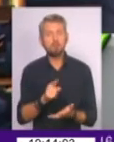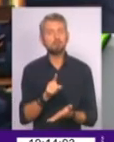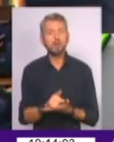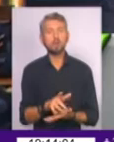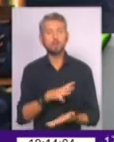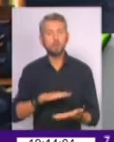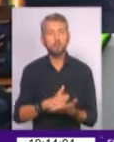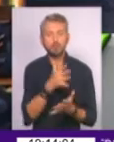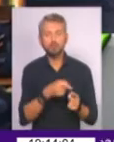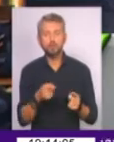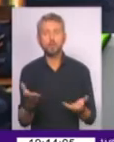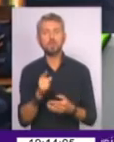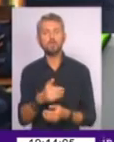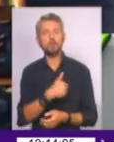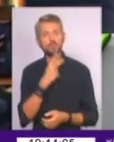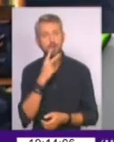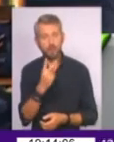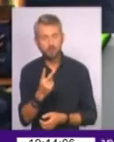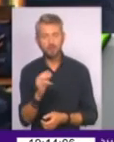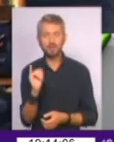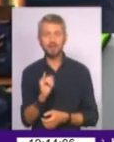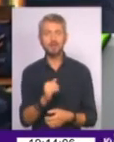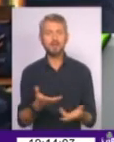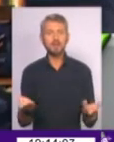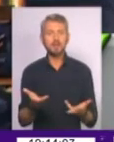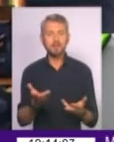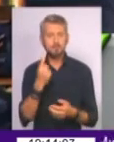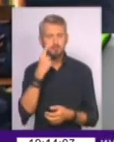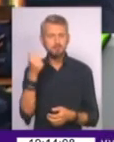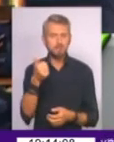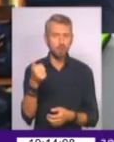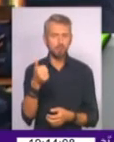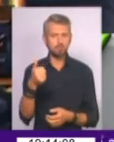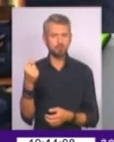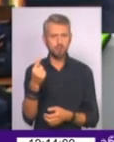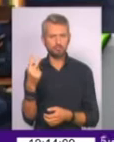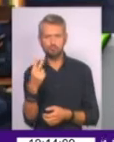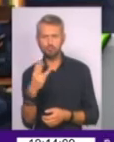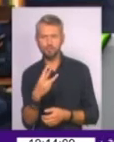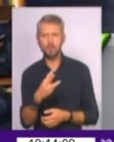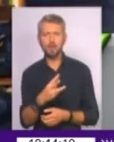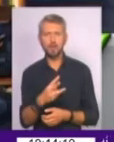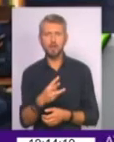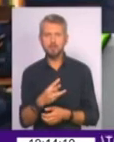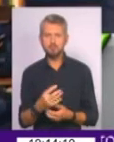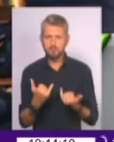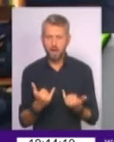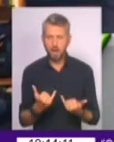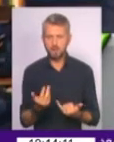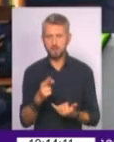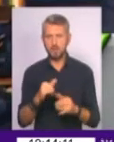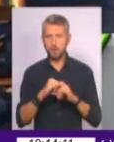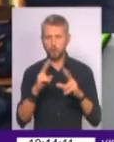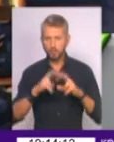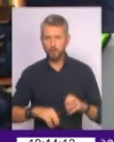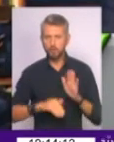бути, яким хочете ви його бачити, і які пріоритети ви вважаєте дійсно нагальними для розгляду